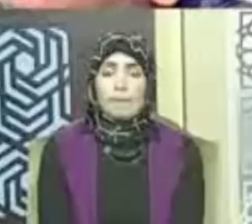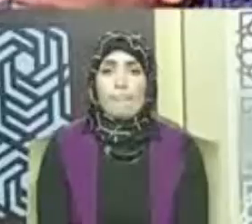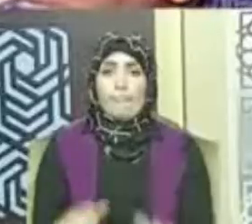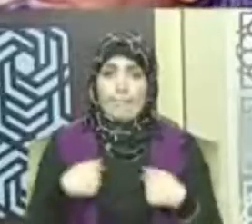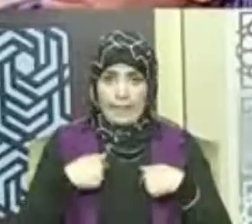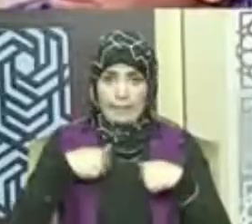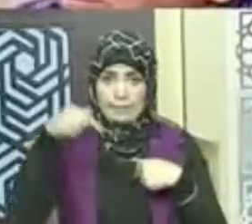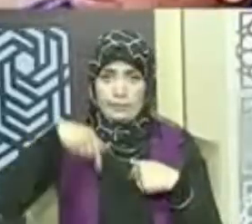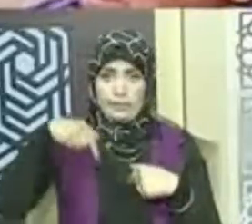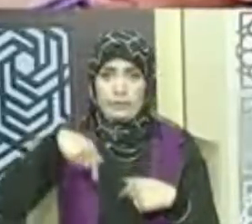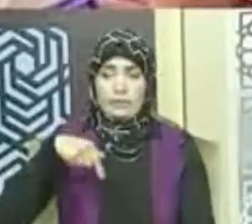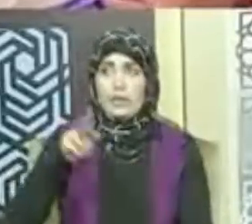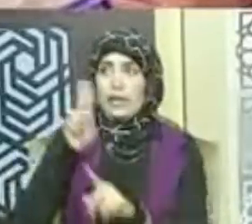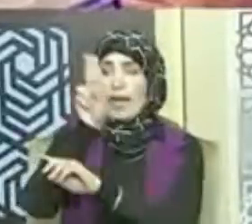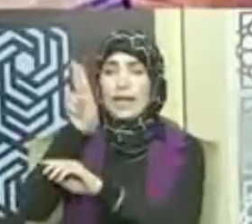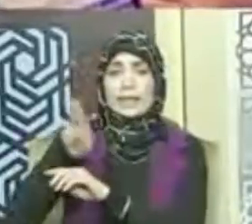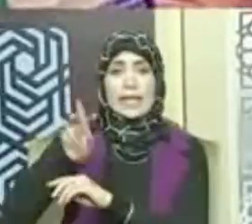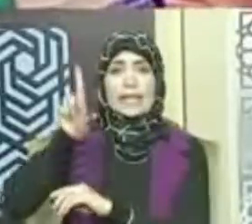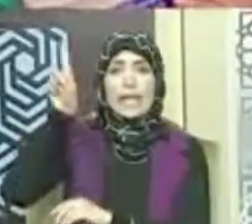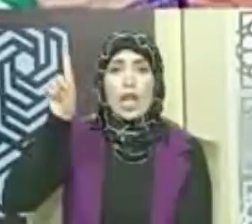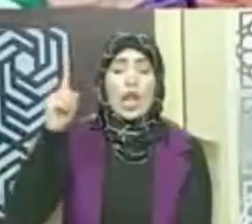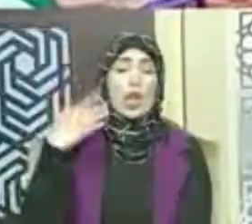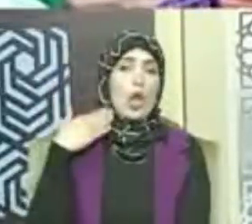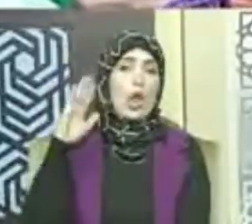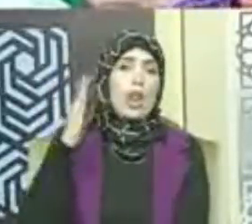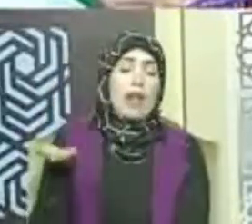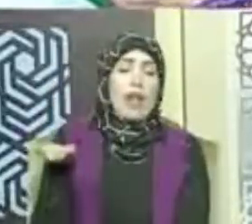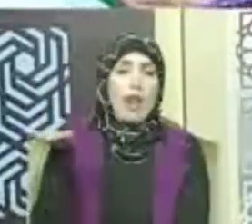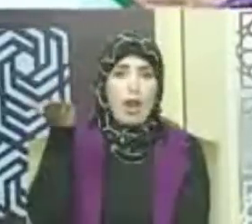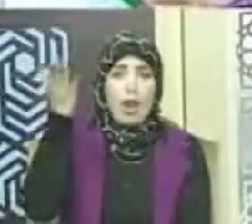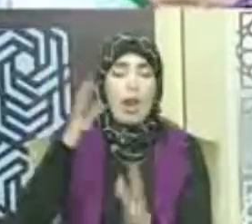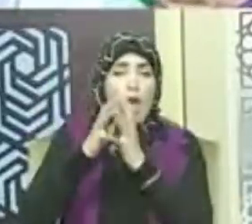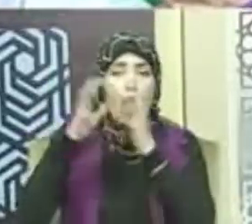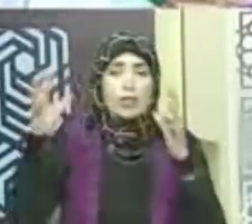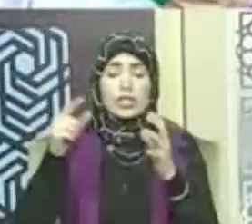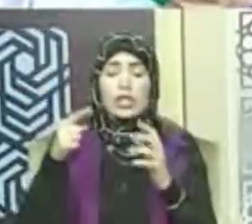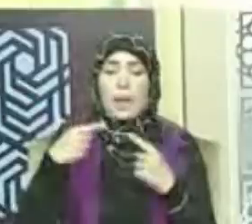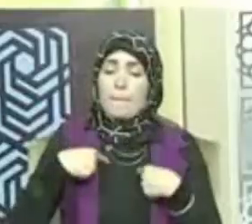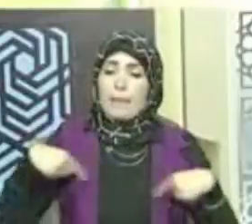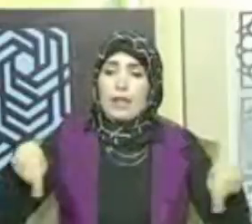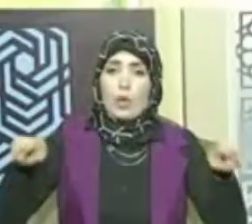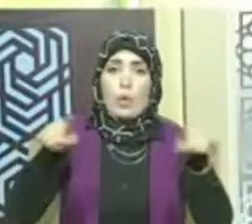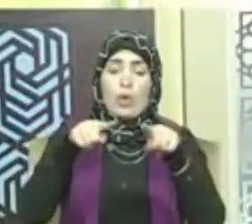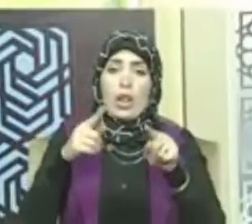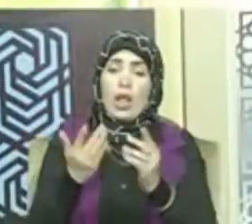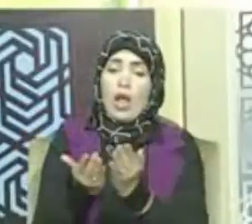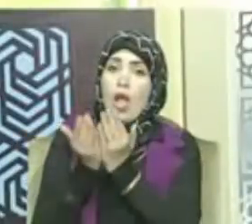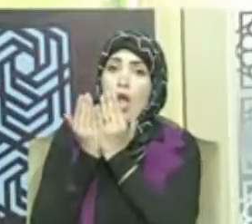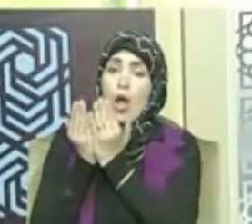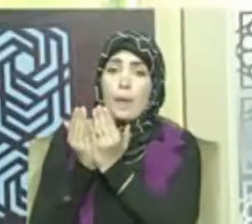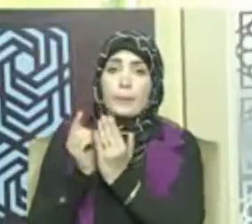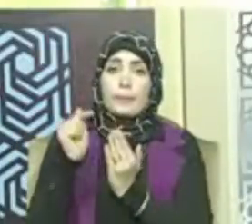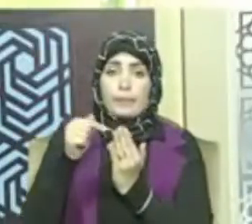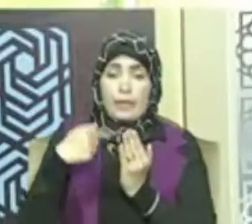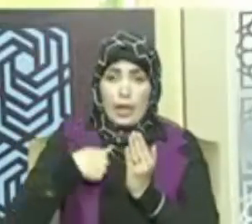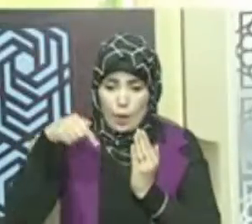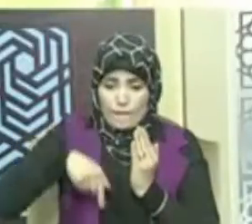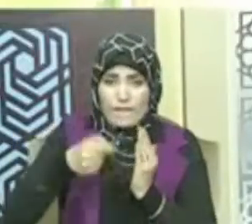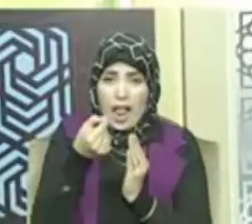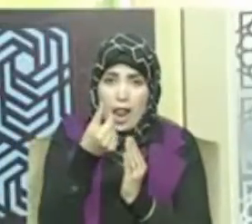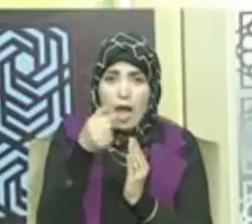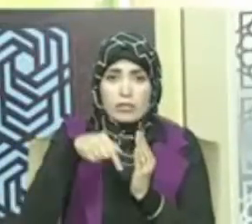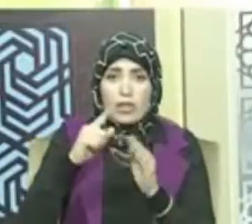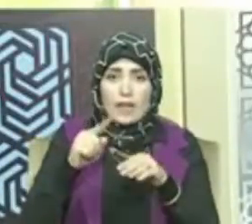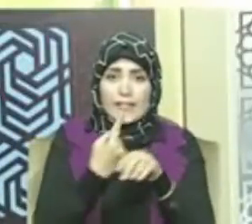ونحن نسأل الله العلي العظيم لنا جميعا أن نكون في